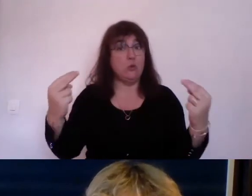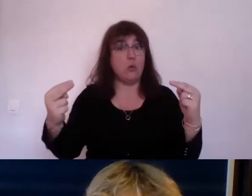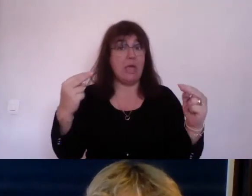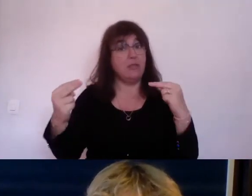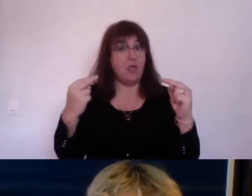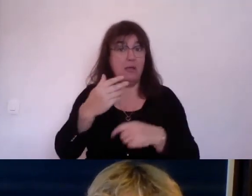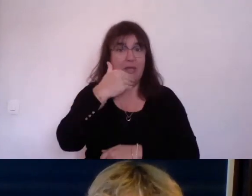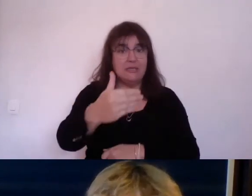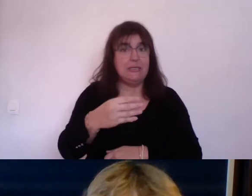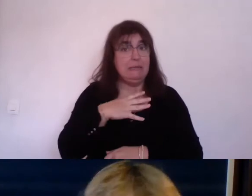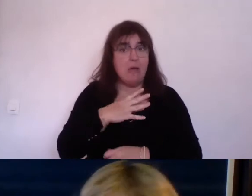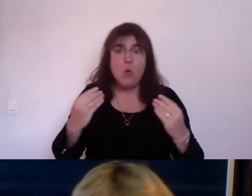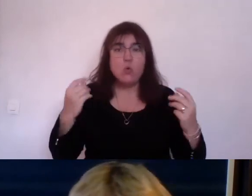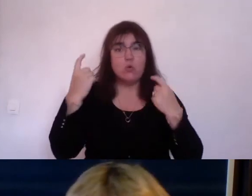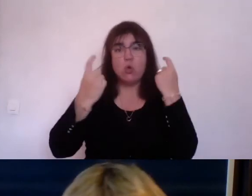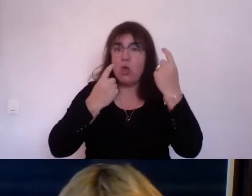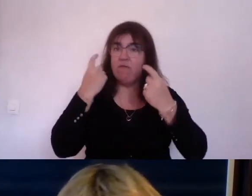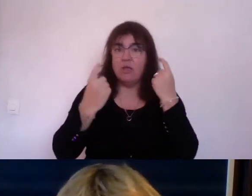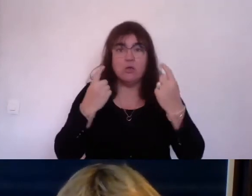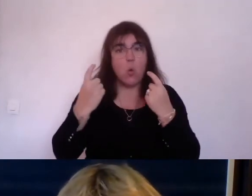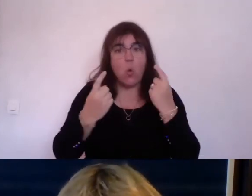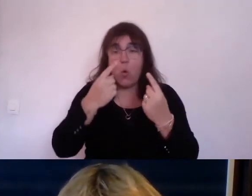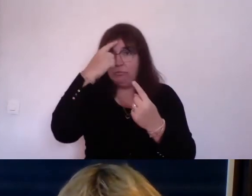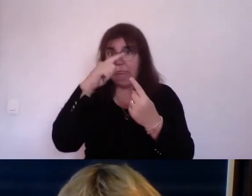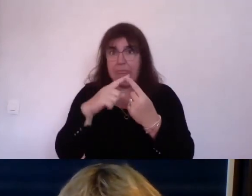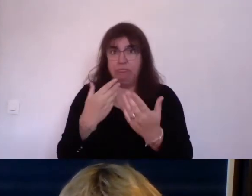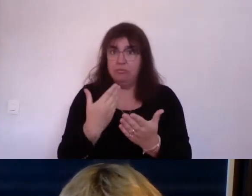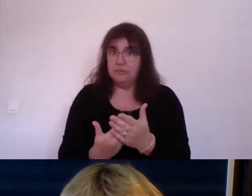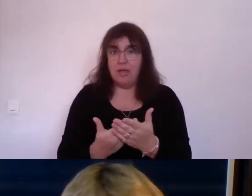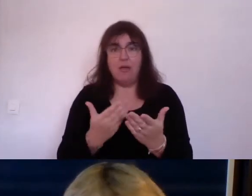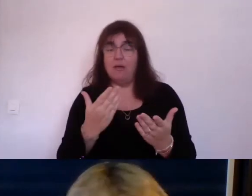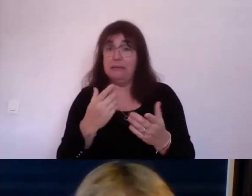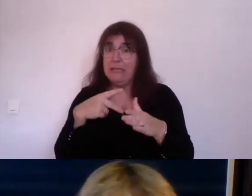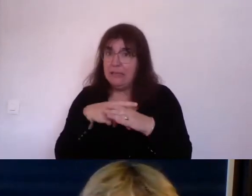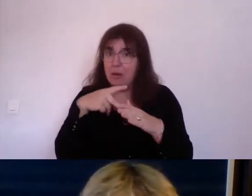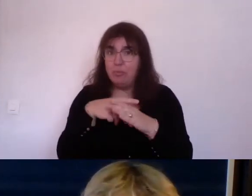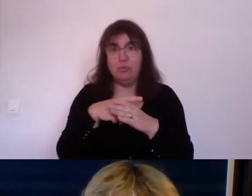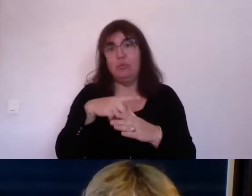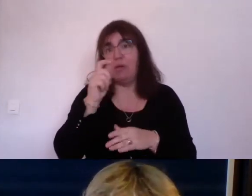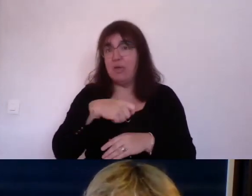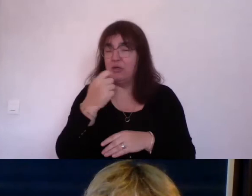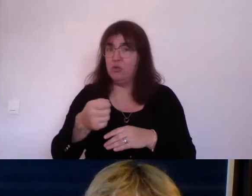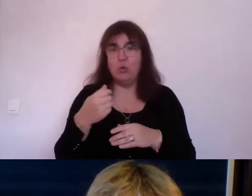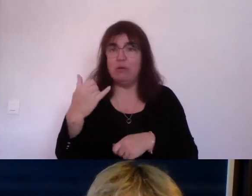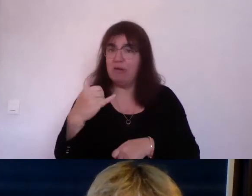ces sujets et qu'on en est sans doute qu'au début. Donc, c'est extrêmement prometteur. Et je rappelle, bien sûr, le rôle important des mécènes